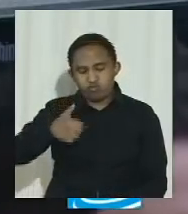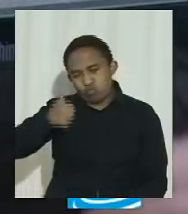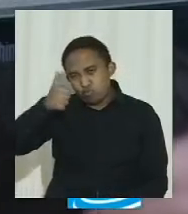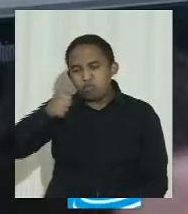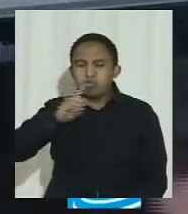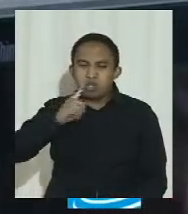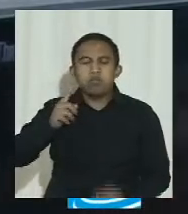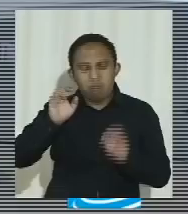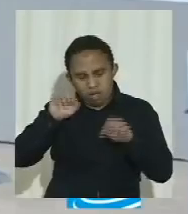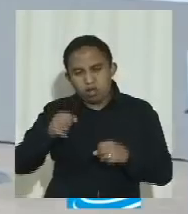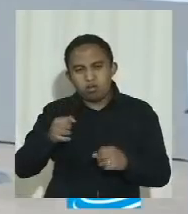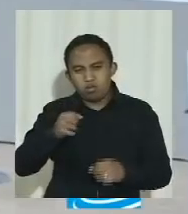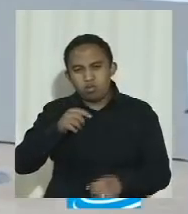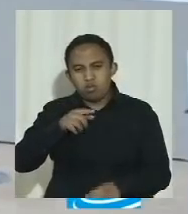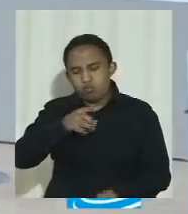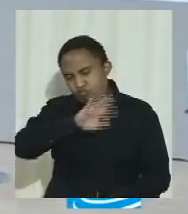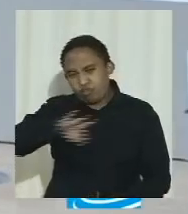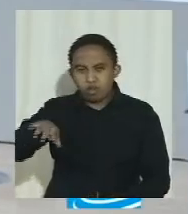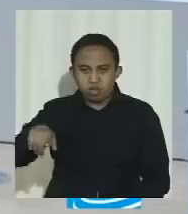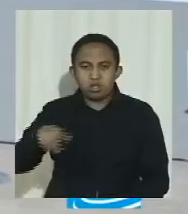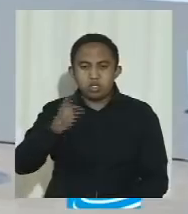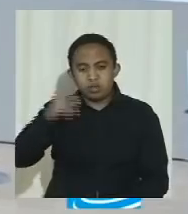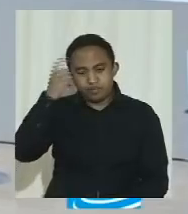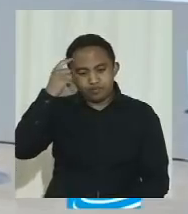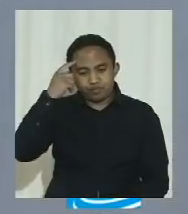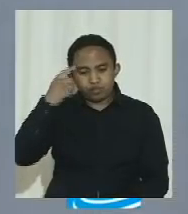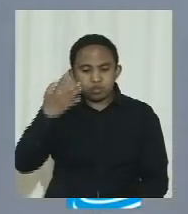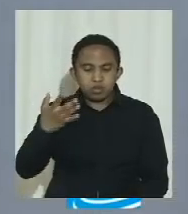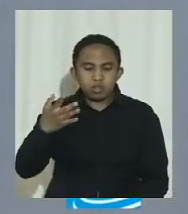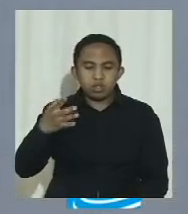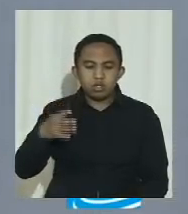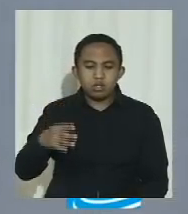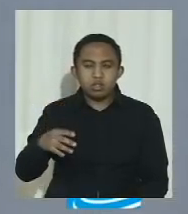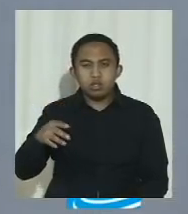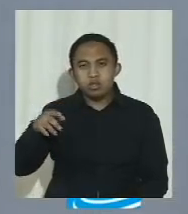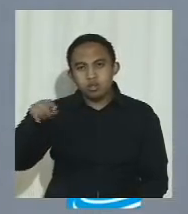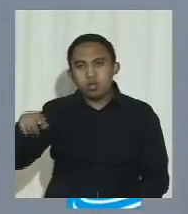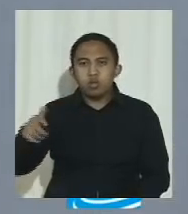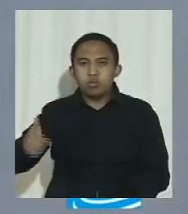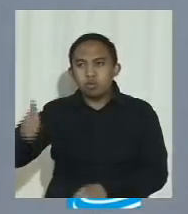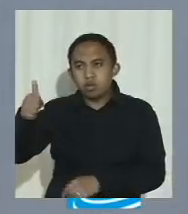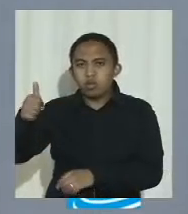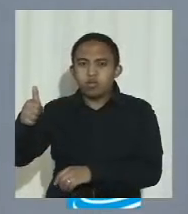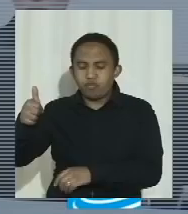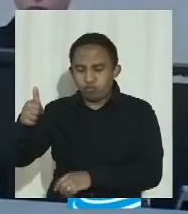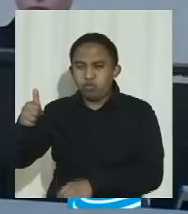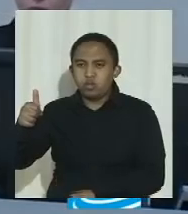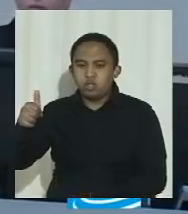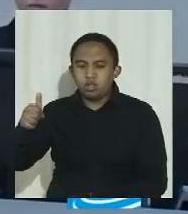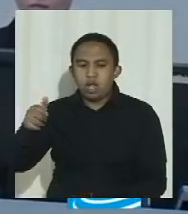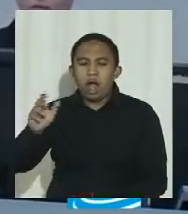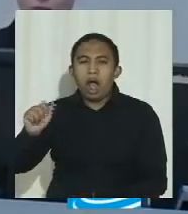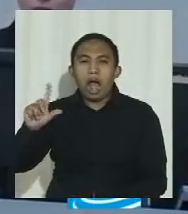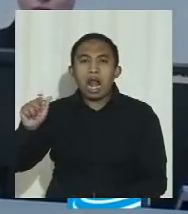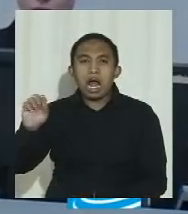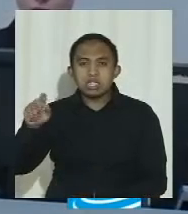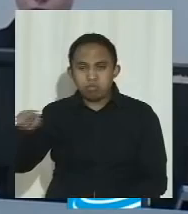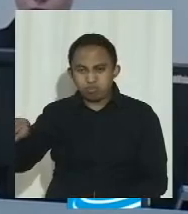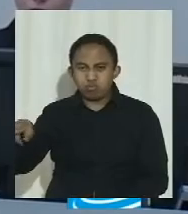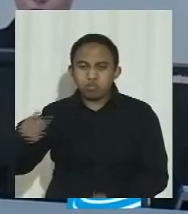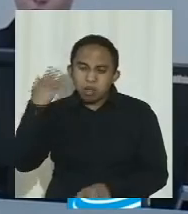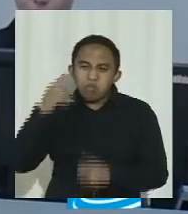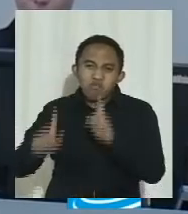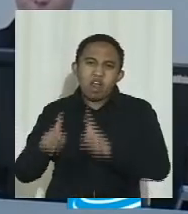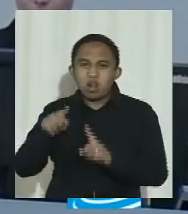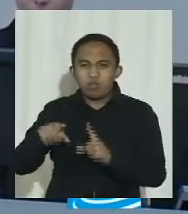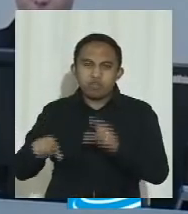an-tanindrazana. Marihina fa filoham-pirenena ivoariana amin'izao fotoana izao no sady mpifaninana amin'ny Laurent Gbagbo hialasany hoatarara.